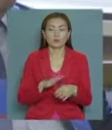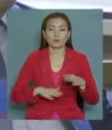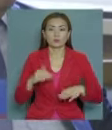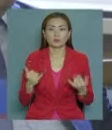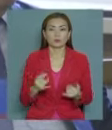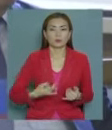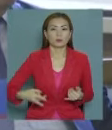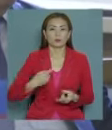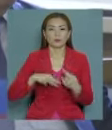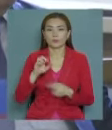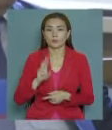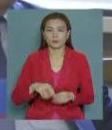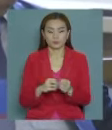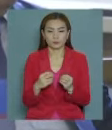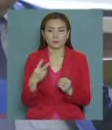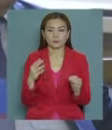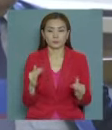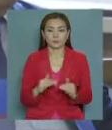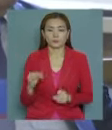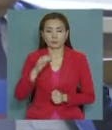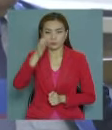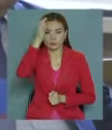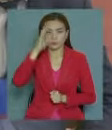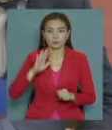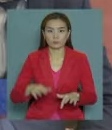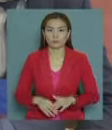Сегодня по республике наша область находится на низком месте по уровню образования.